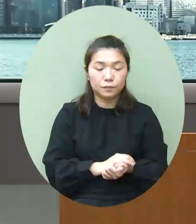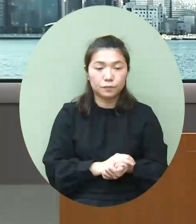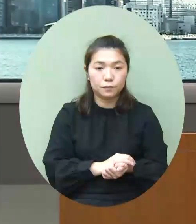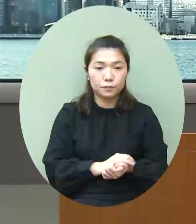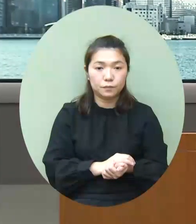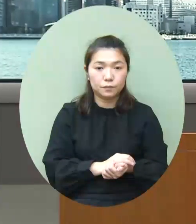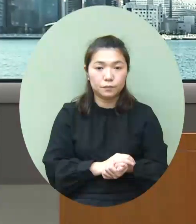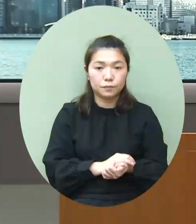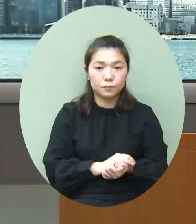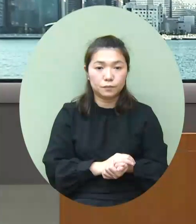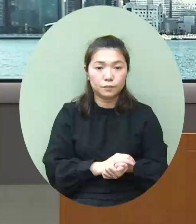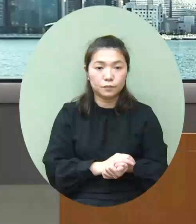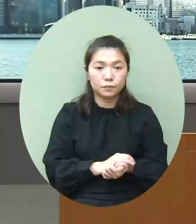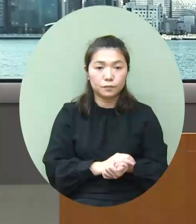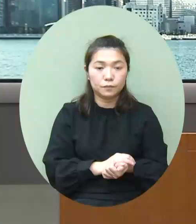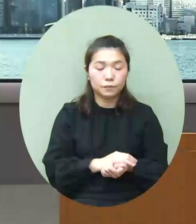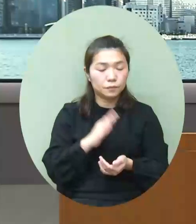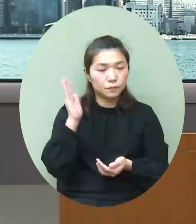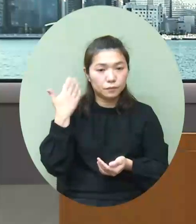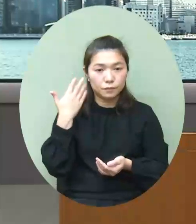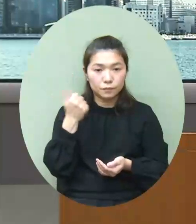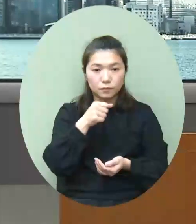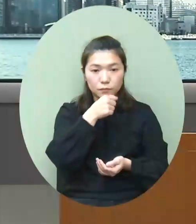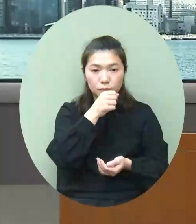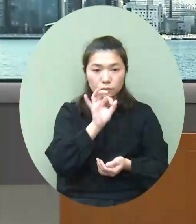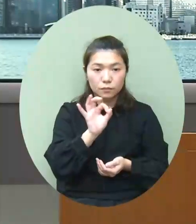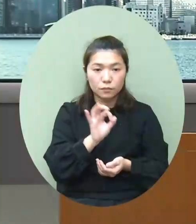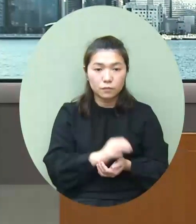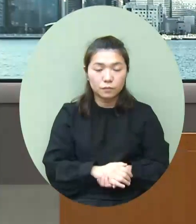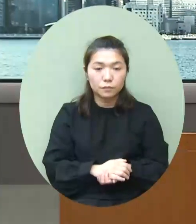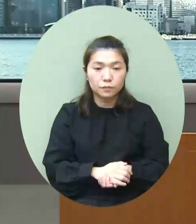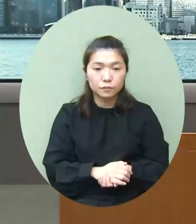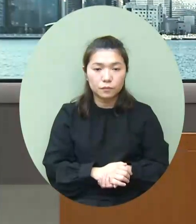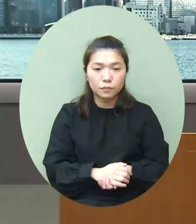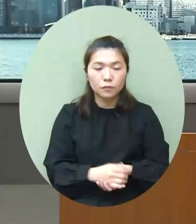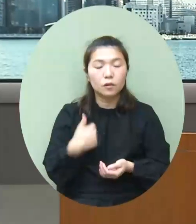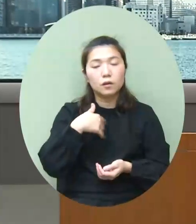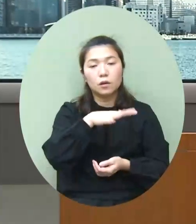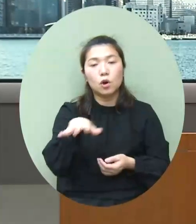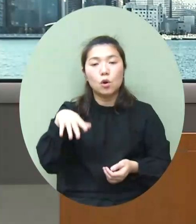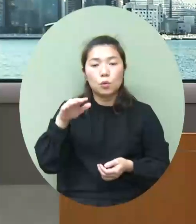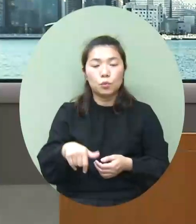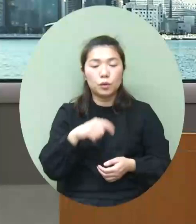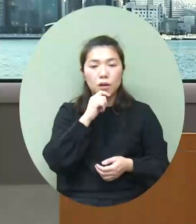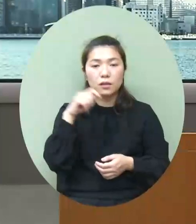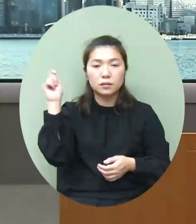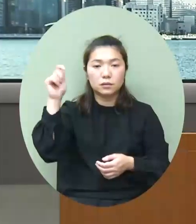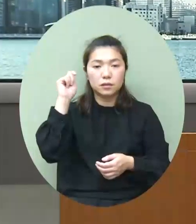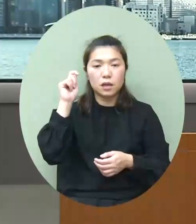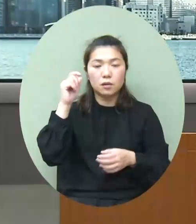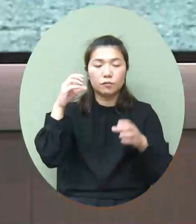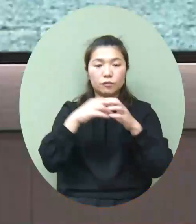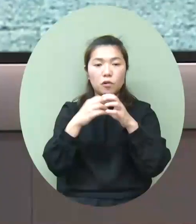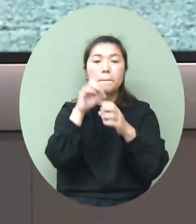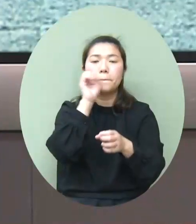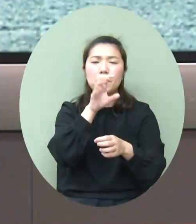对不起，讲者没有用话筒，讲者没有用话筒，传音员听不到。我们会透过社会福利